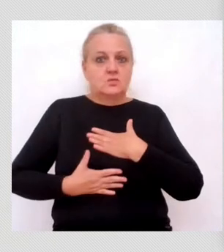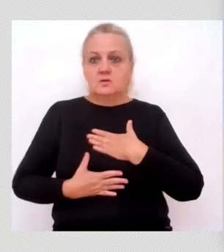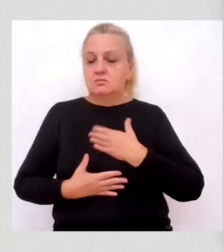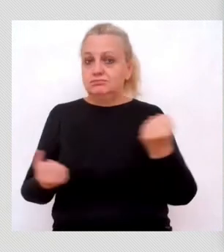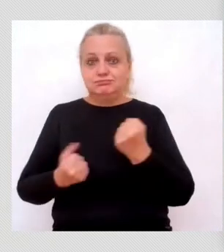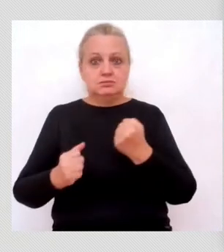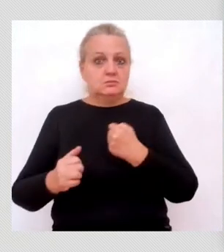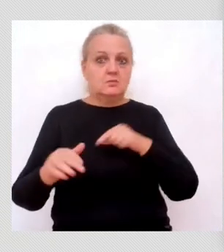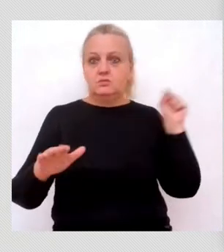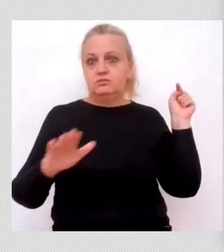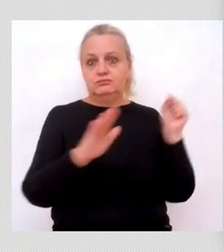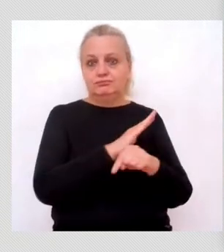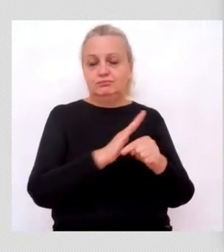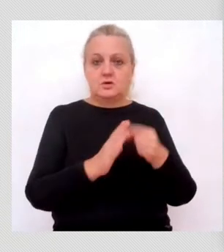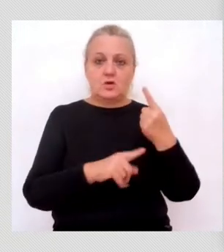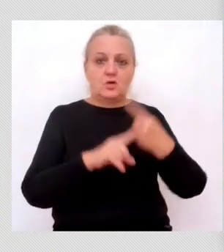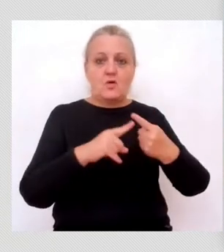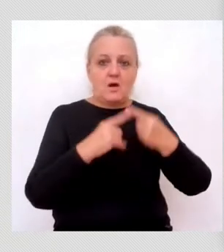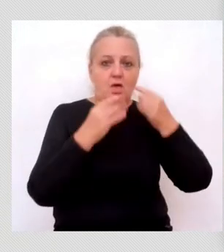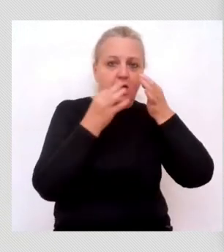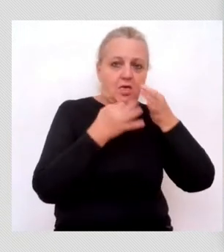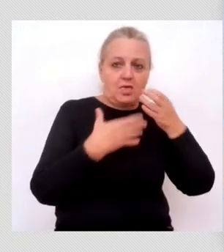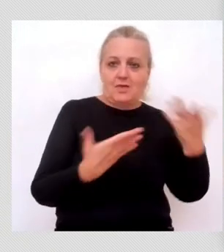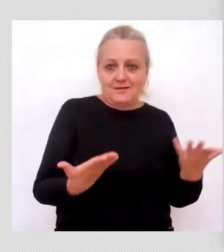w kąciku po chwilę popłakać.